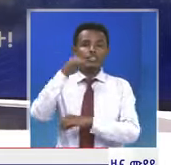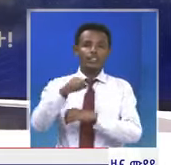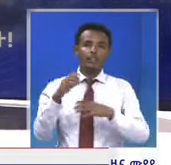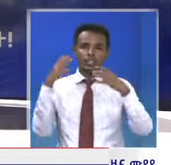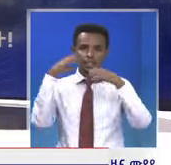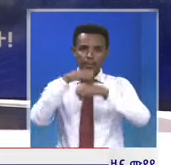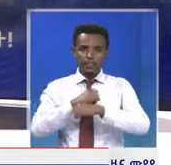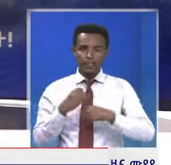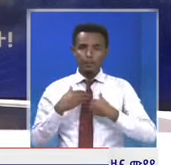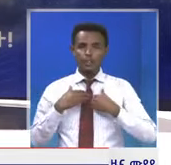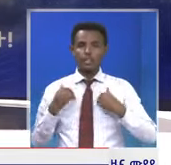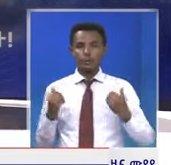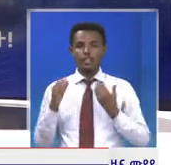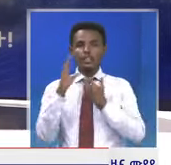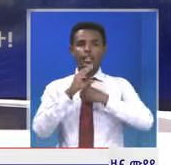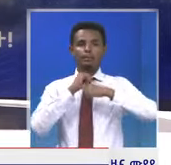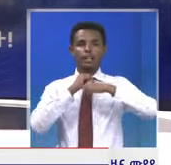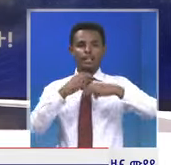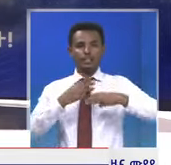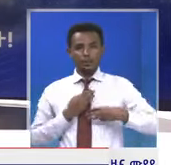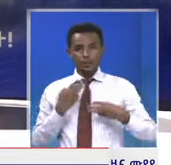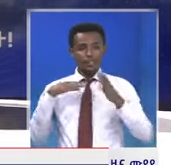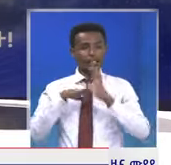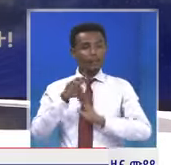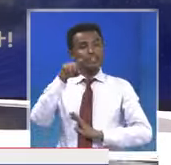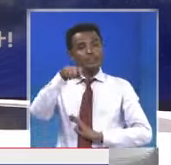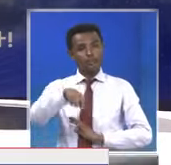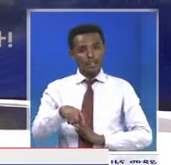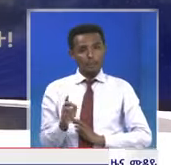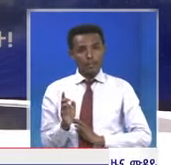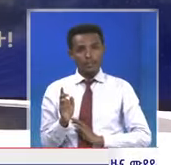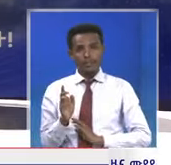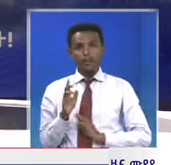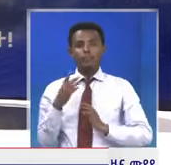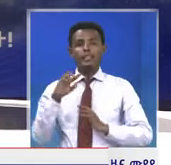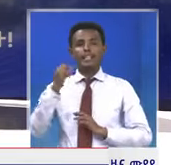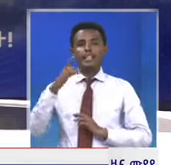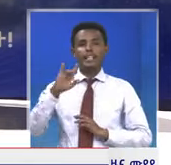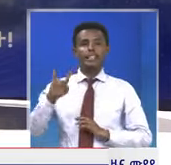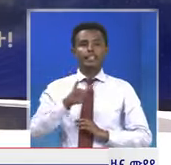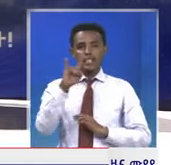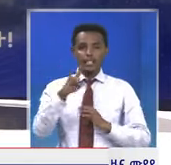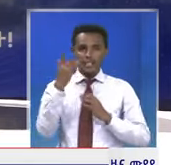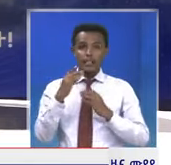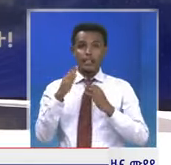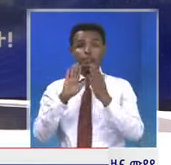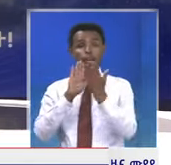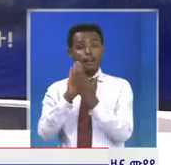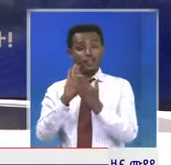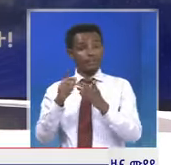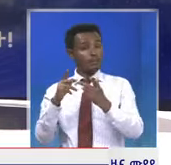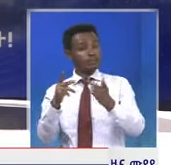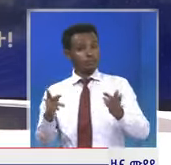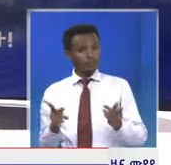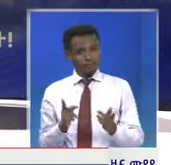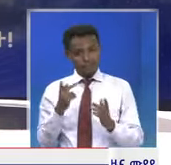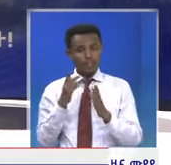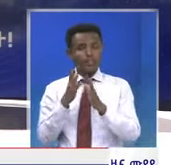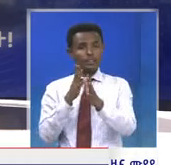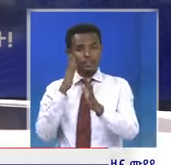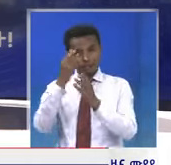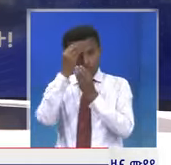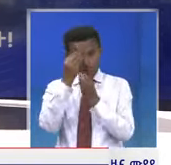ለማጠናቀቅ ወጣቶች የሀገር መከላከያ ሰራዊትን ሊቀላቀሉ እንደሚገባ በተከዜ ግንባር ተሰለፉ ዘማቾች ተናገሩ። ያሸባሪው ግብአተ